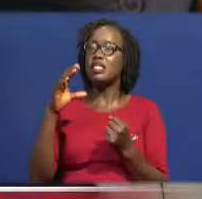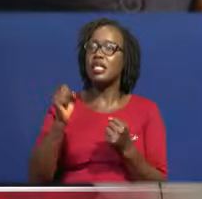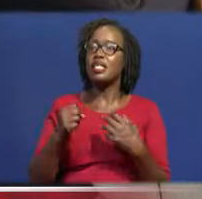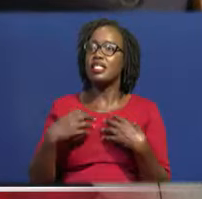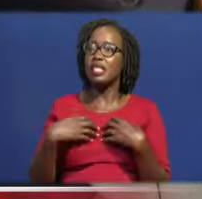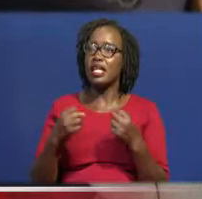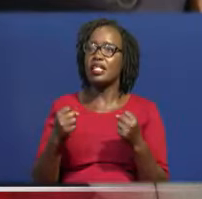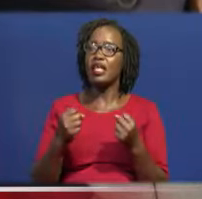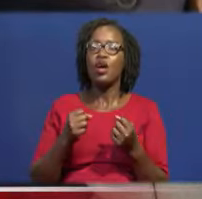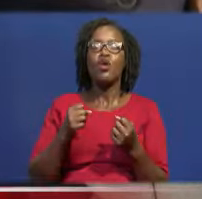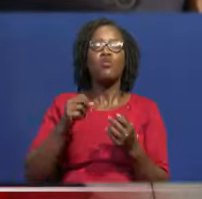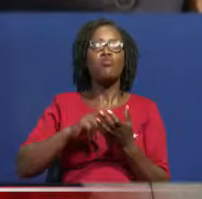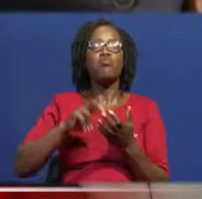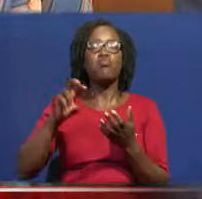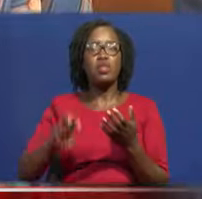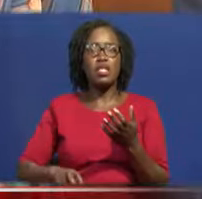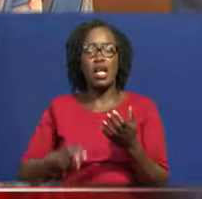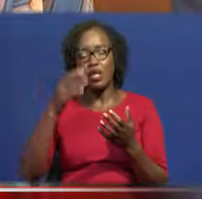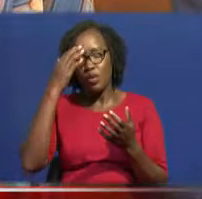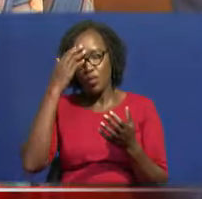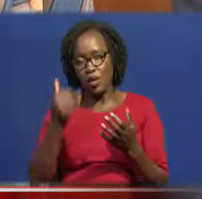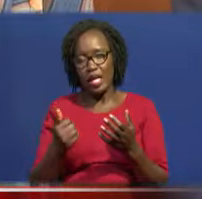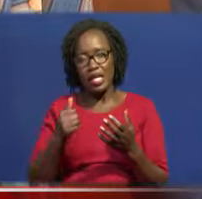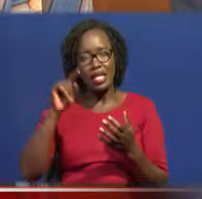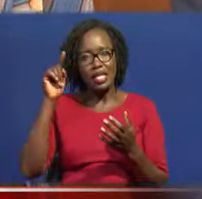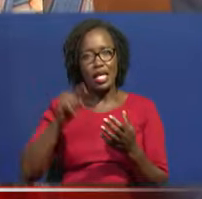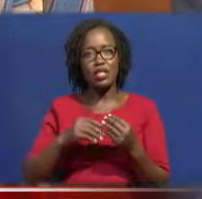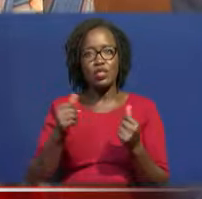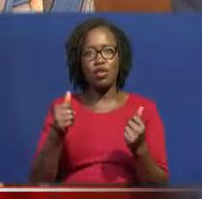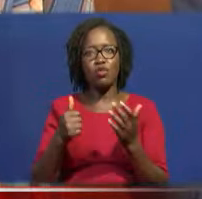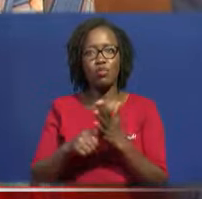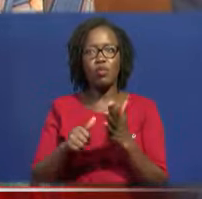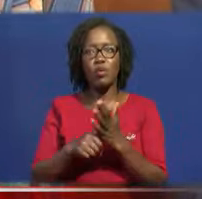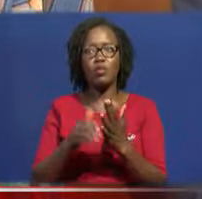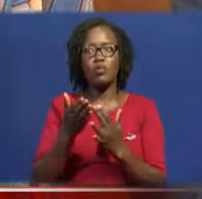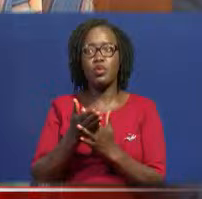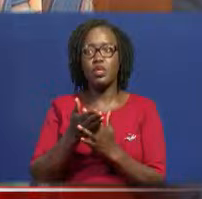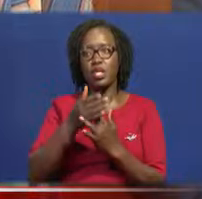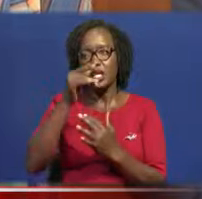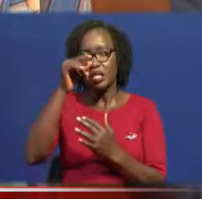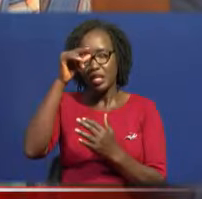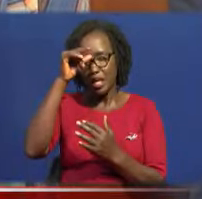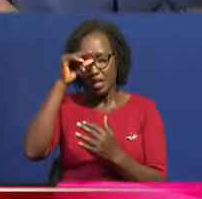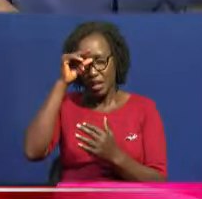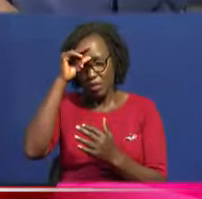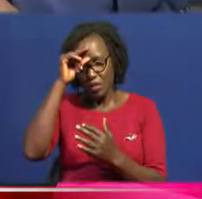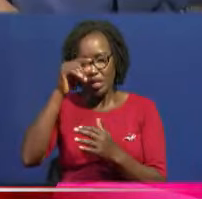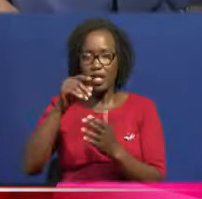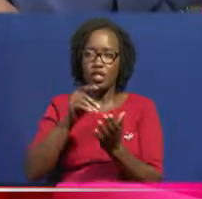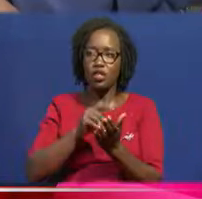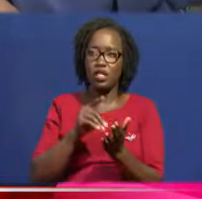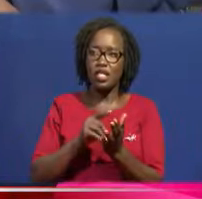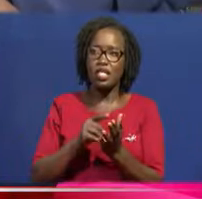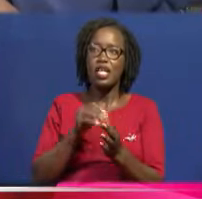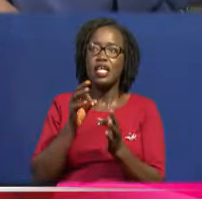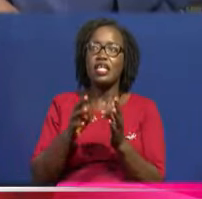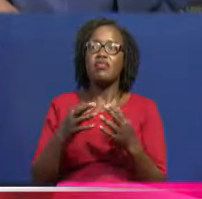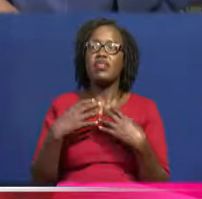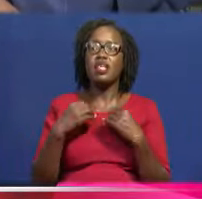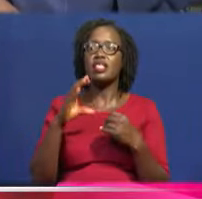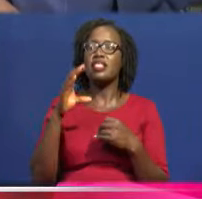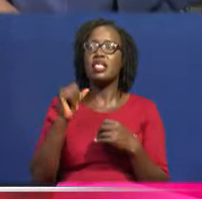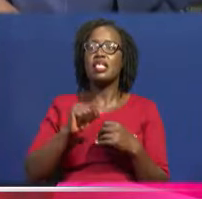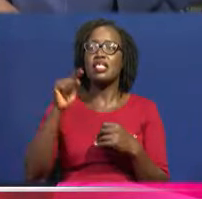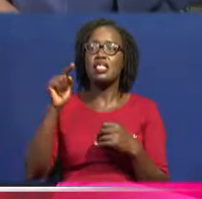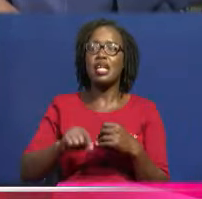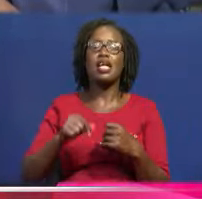Susan Nakhumicha kujiuzulu kwa kushindwa kutatua mzozo baina ya madaktari na serikali. If the health cabinet secretary is not able to make the